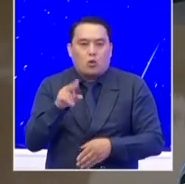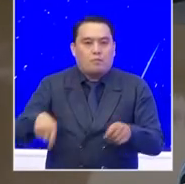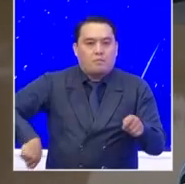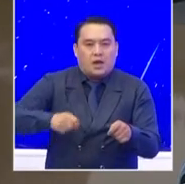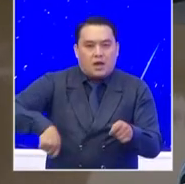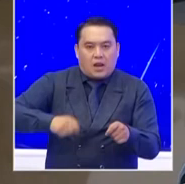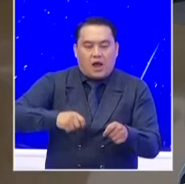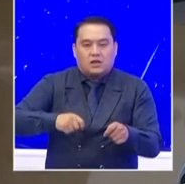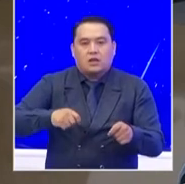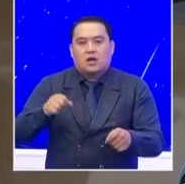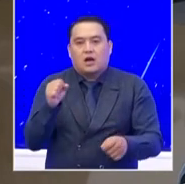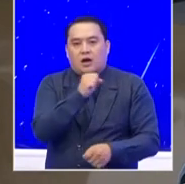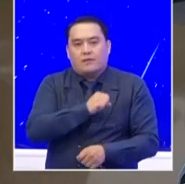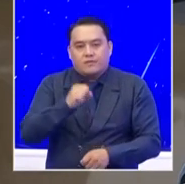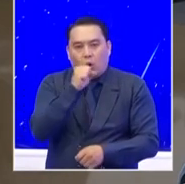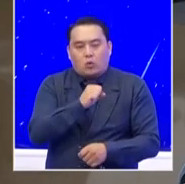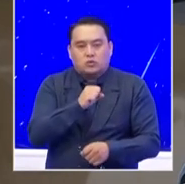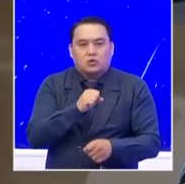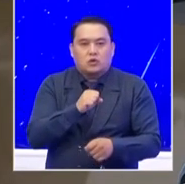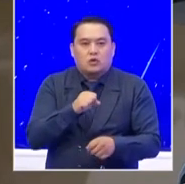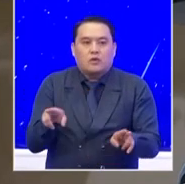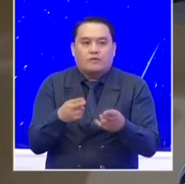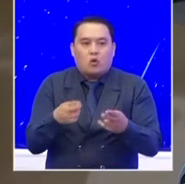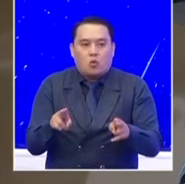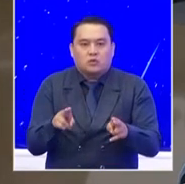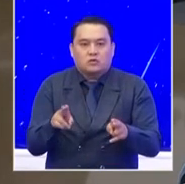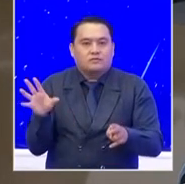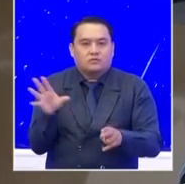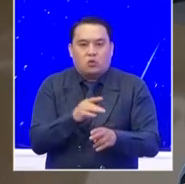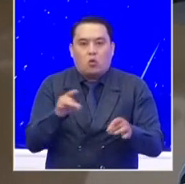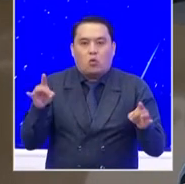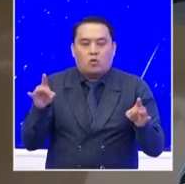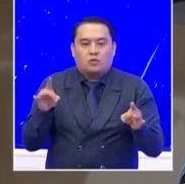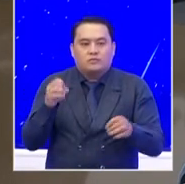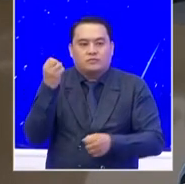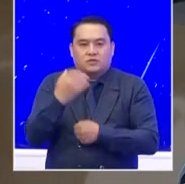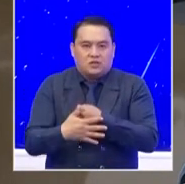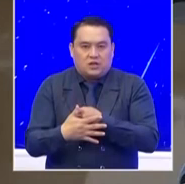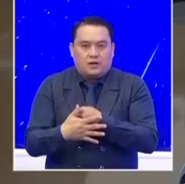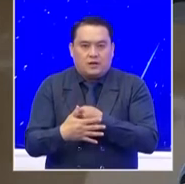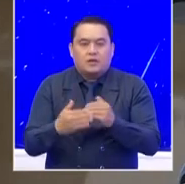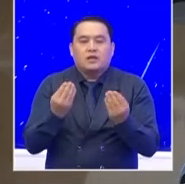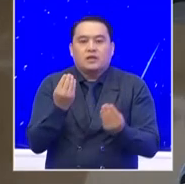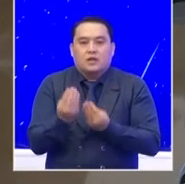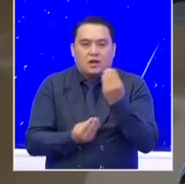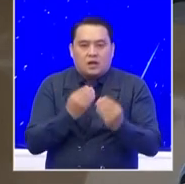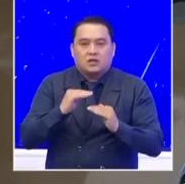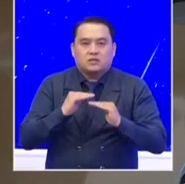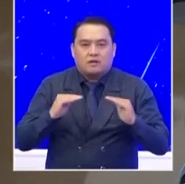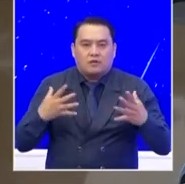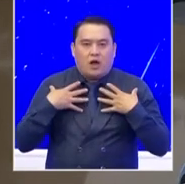и караоке, PlayStation-клубы, квесты, антикафе, боулинг-центры. Детские оздоровительные